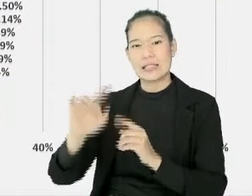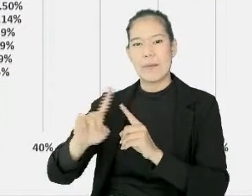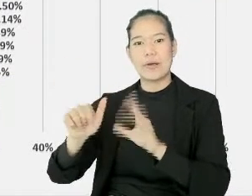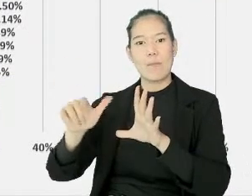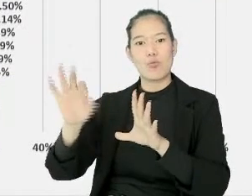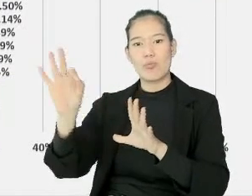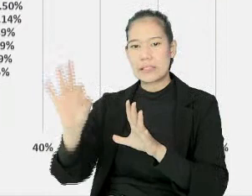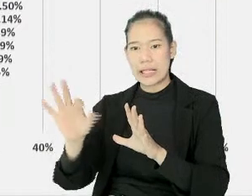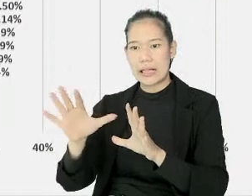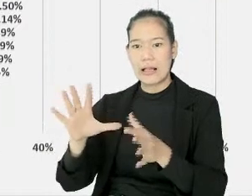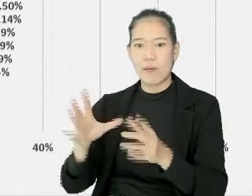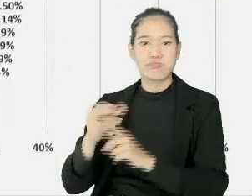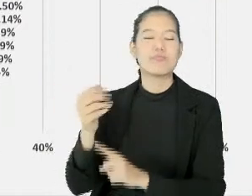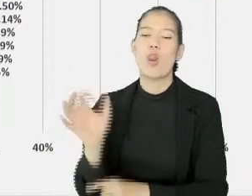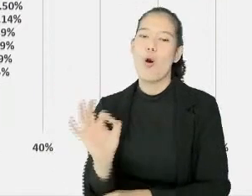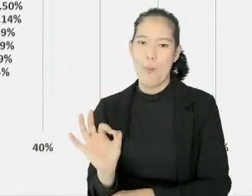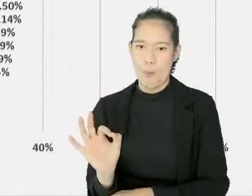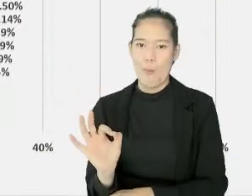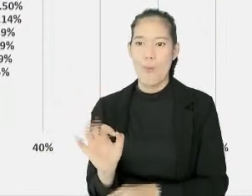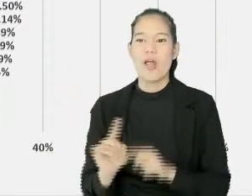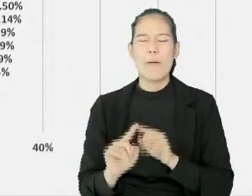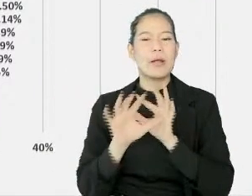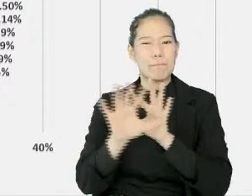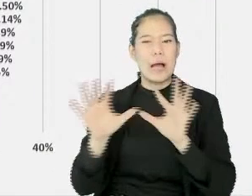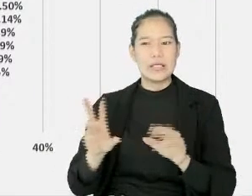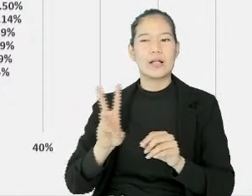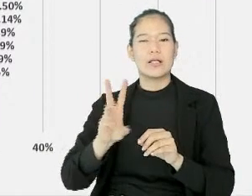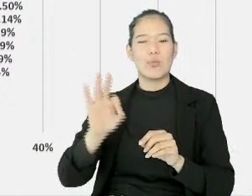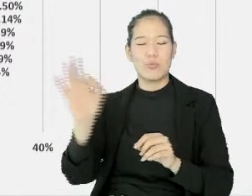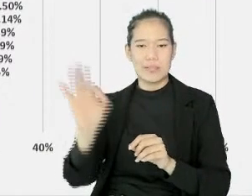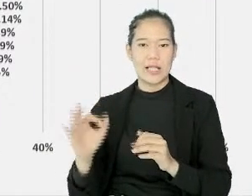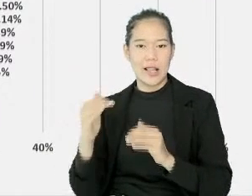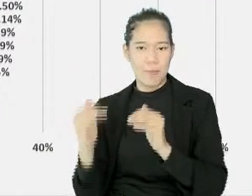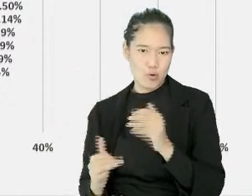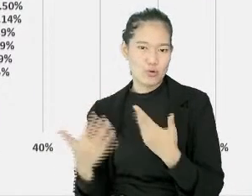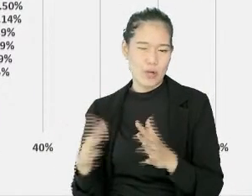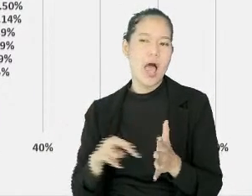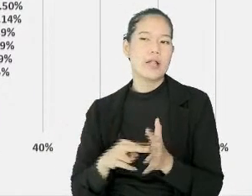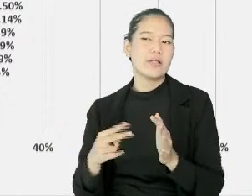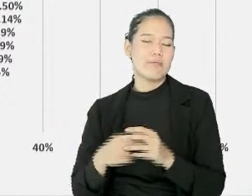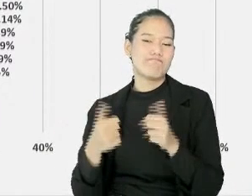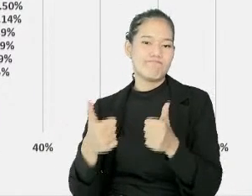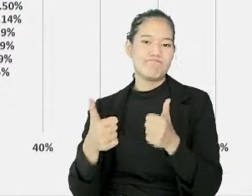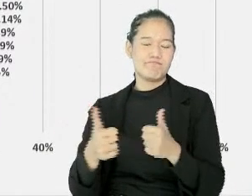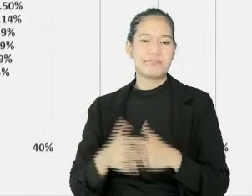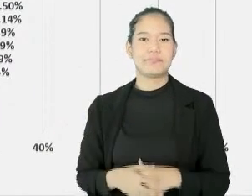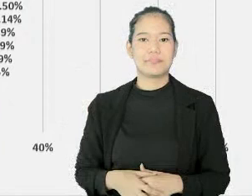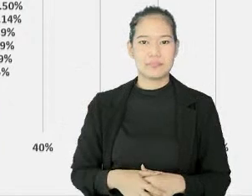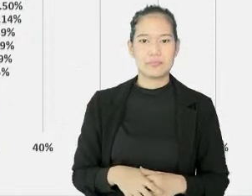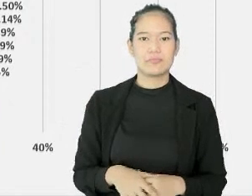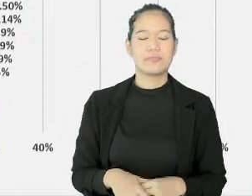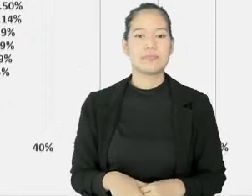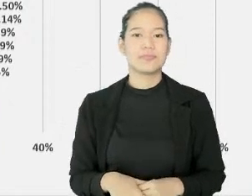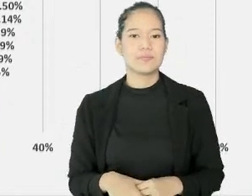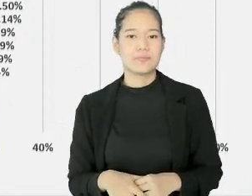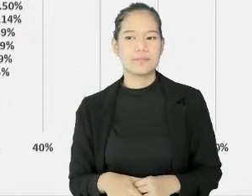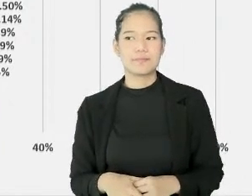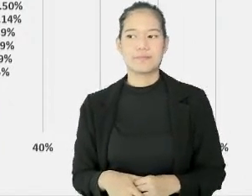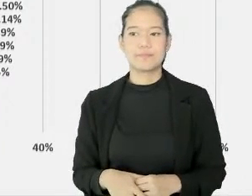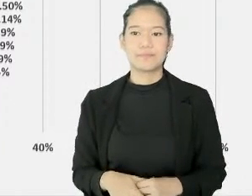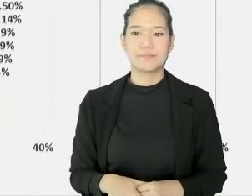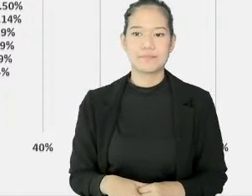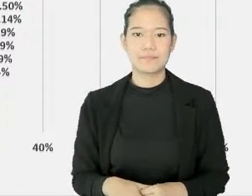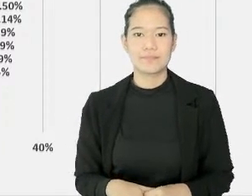masih dibawah 60 tapi sebagian besar itu tetap di bawah 30% jadi kita melihat progres yang baik juga disini dokter la